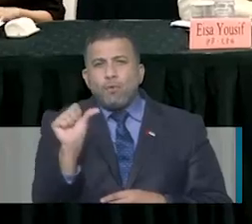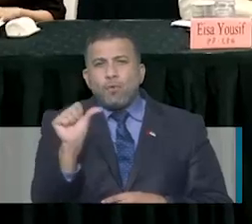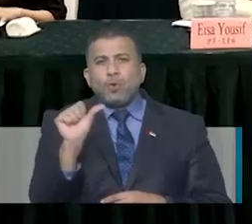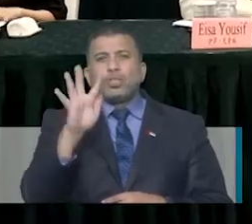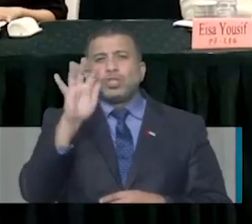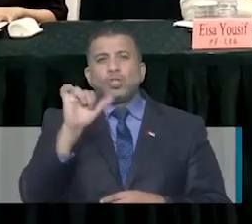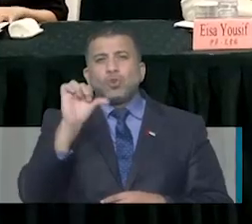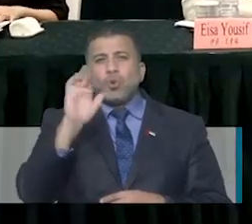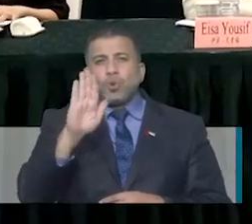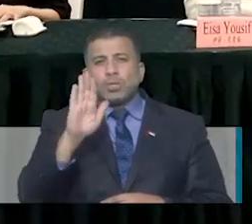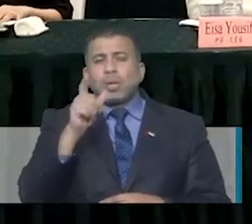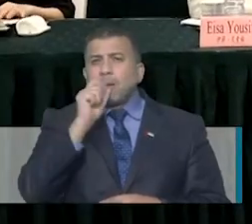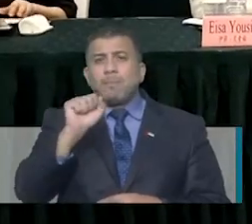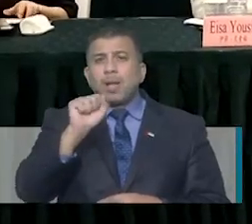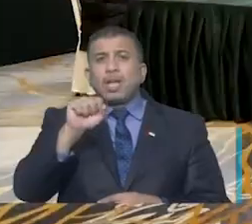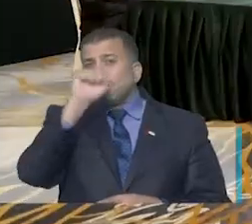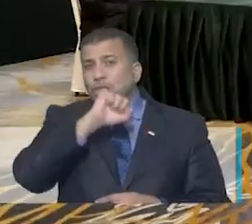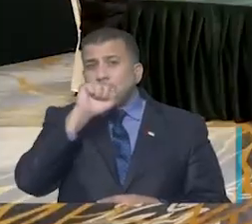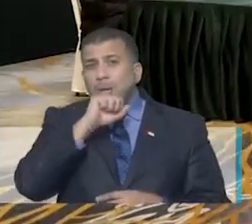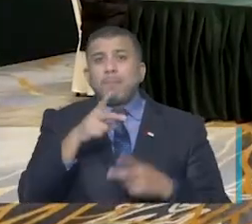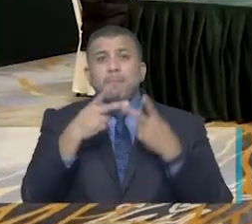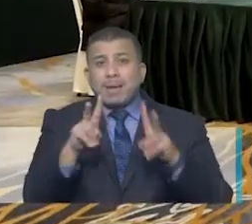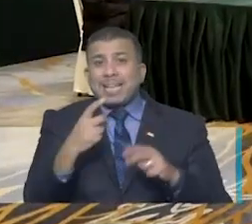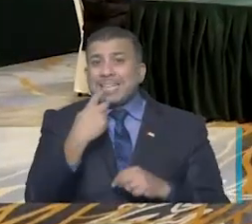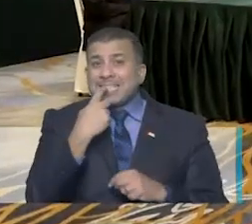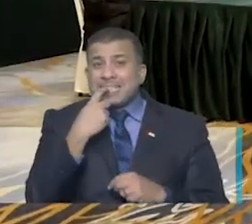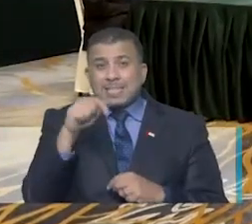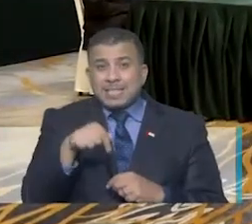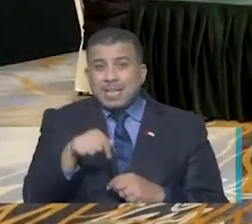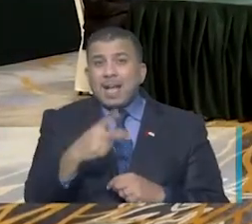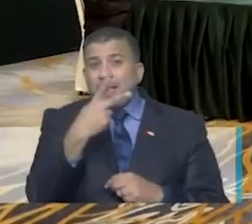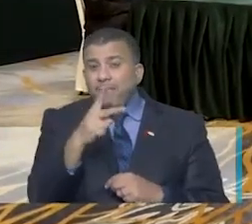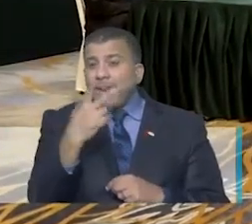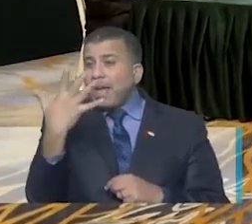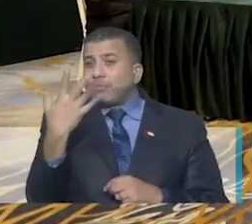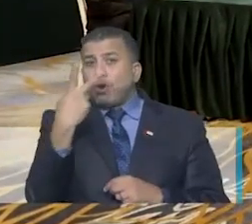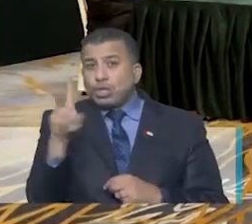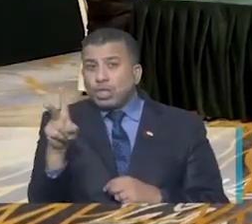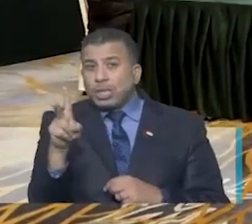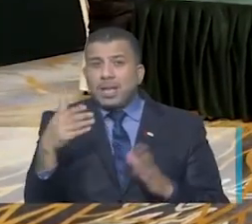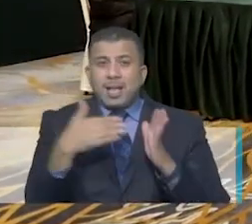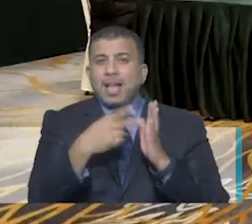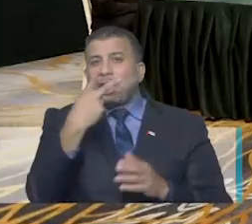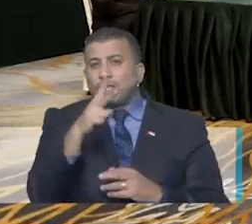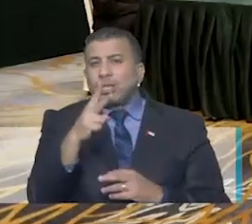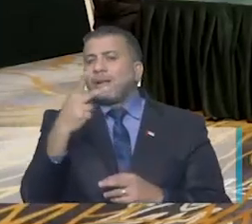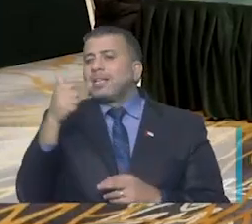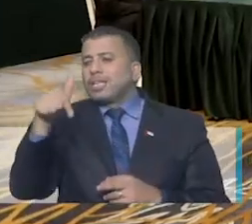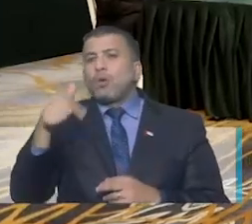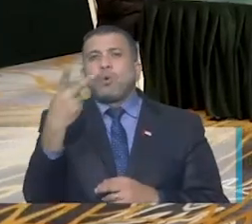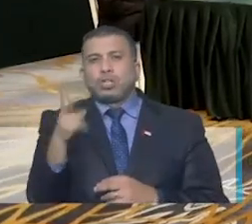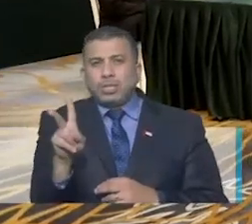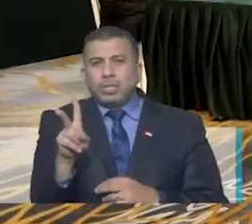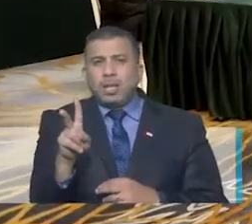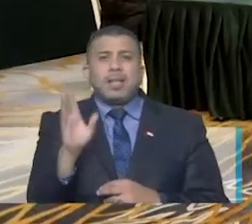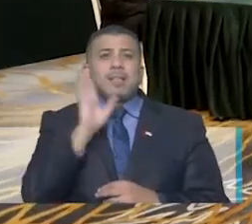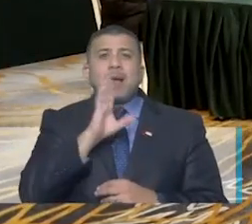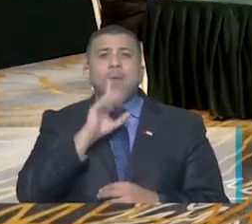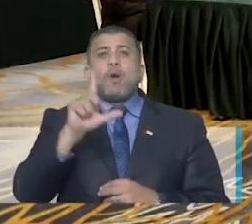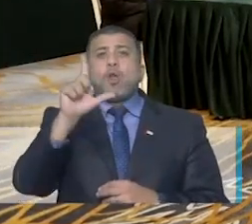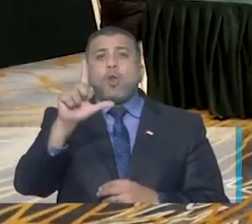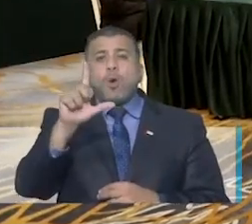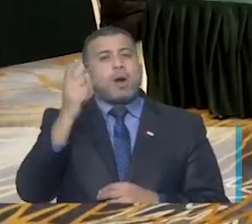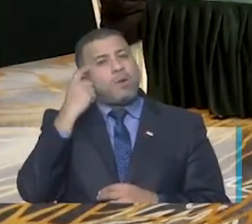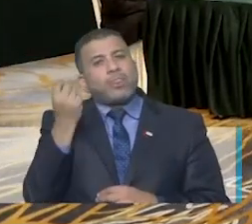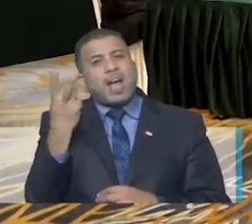كمركز مستقل في الشارقه بدء من العام الدراسي 20125 2026 لتعليم